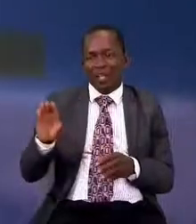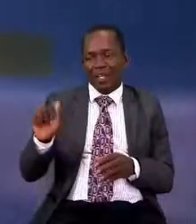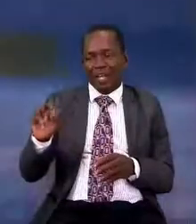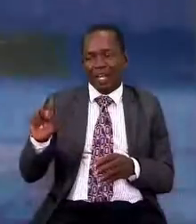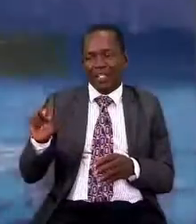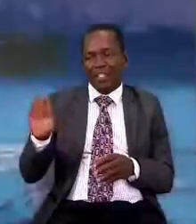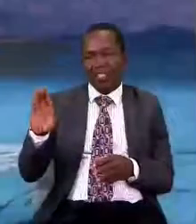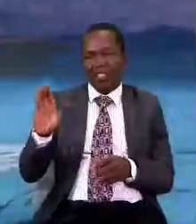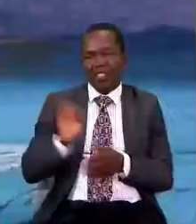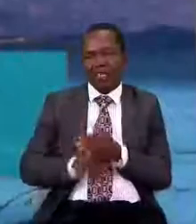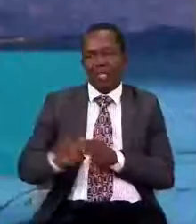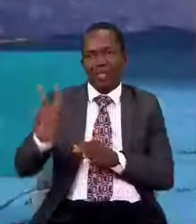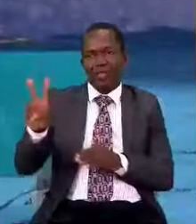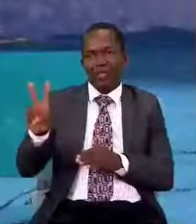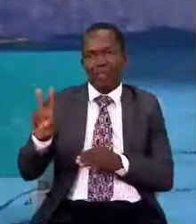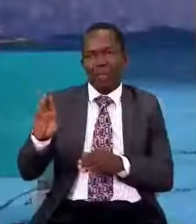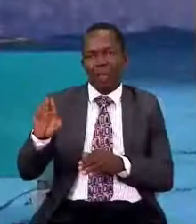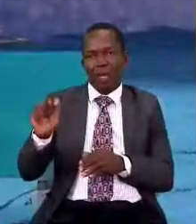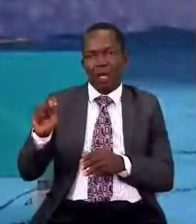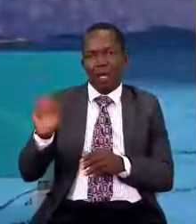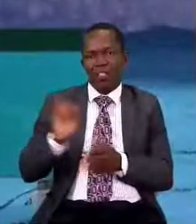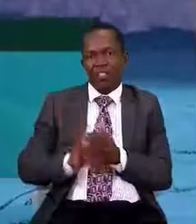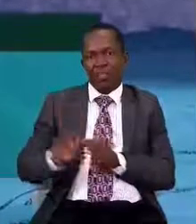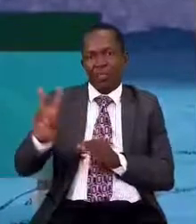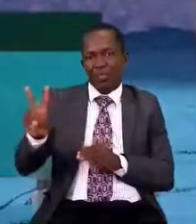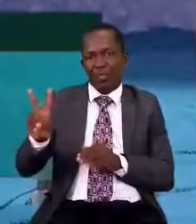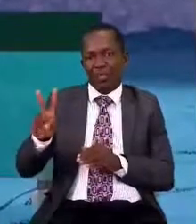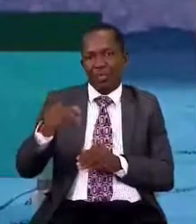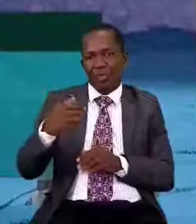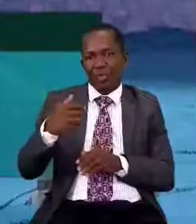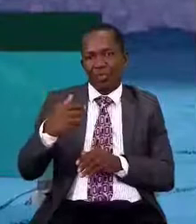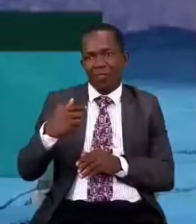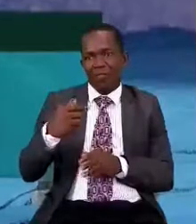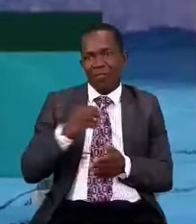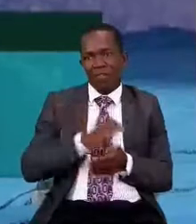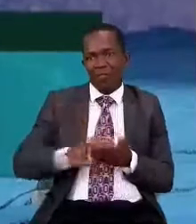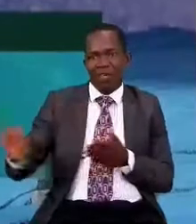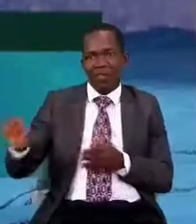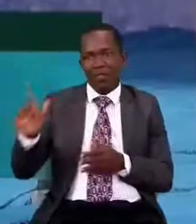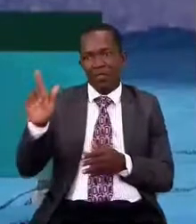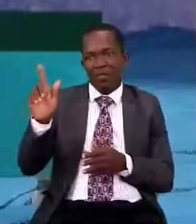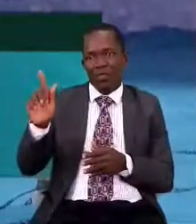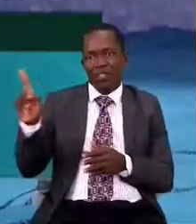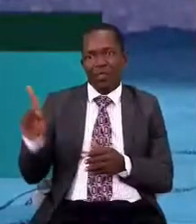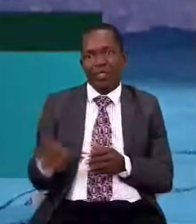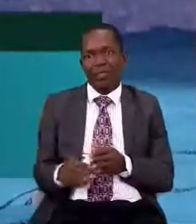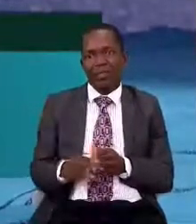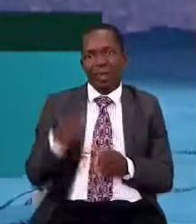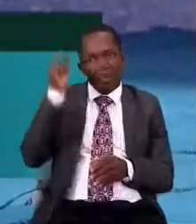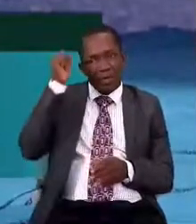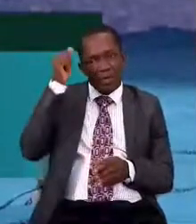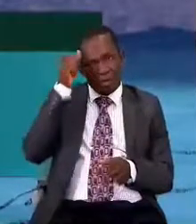Rappelez-vous le nom que cela va s'accomplir. Actes 2, 21. Alors